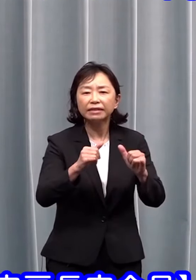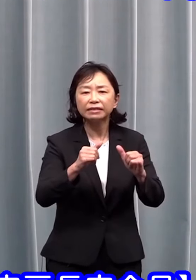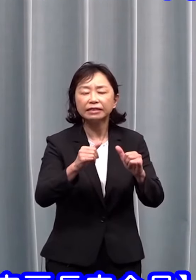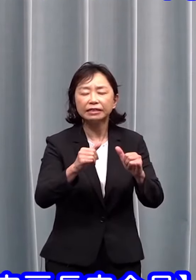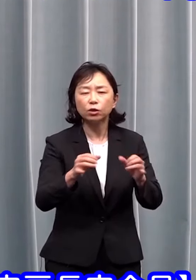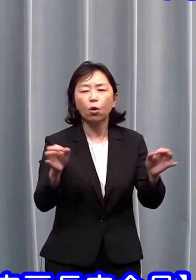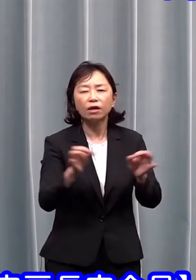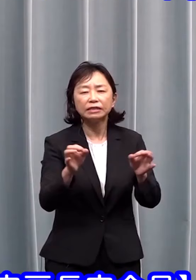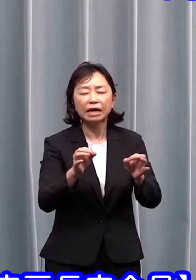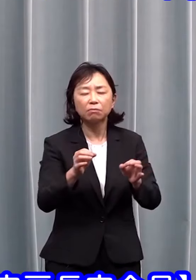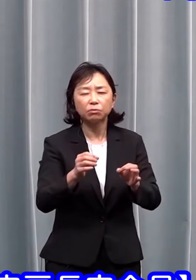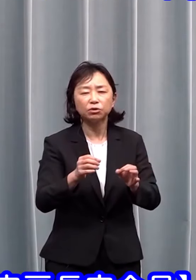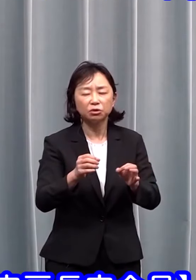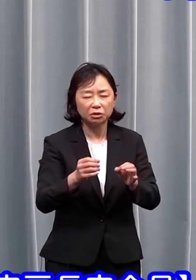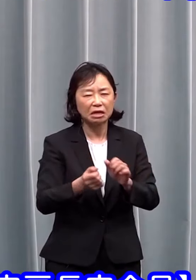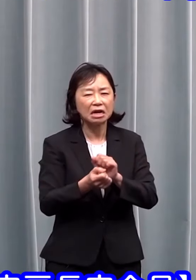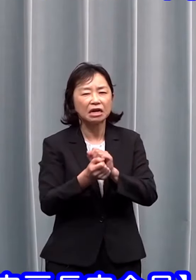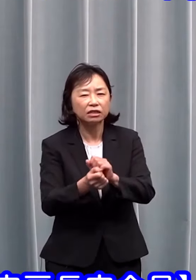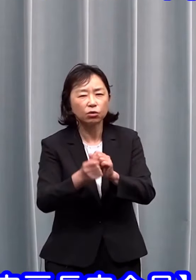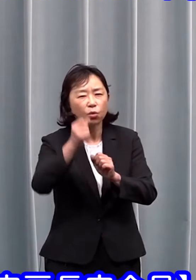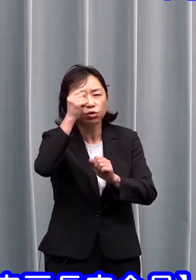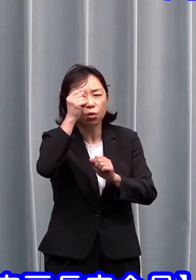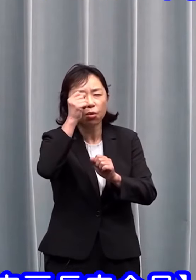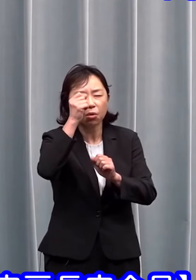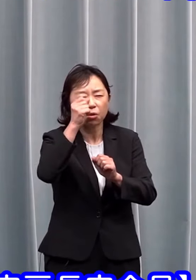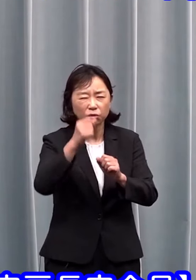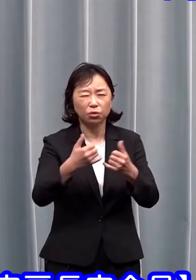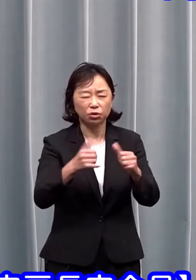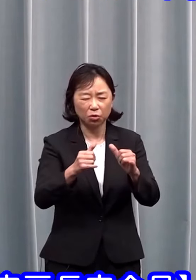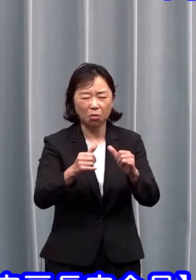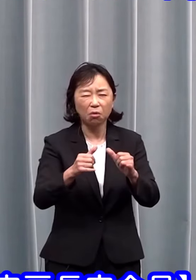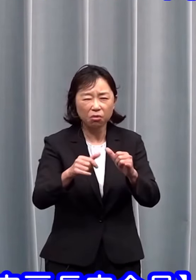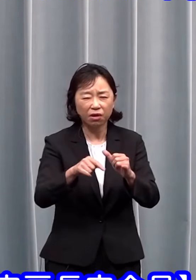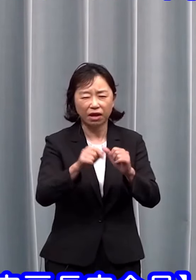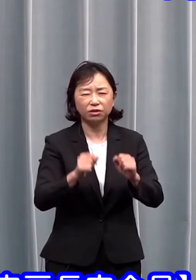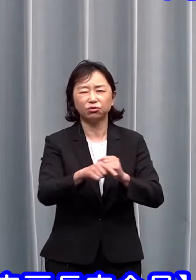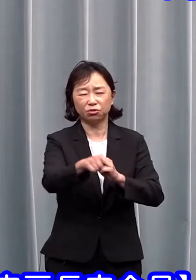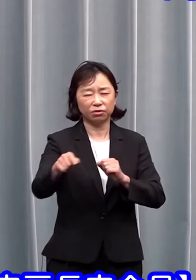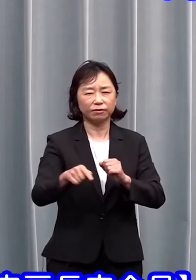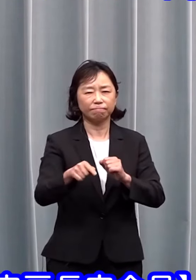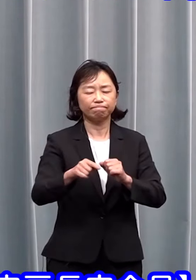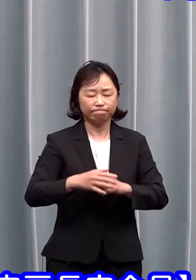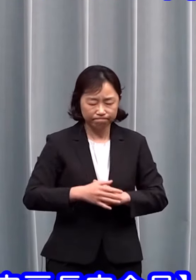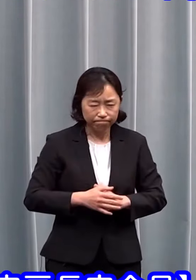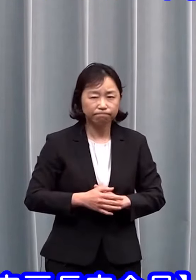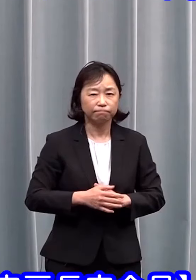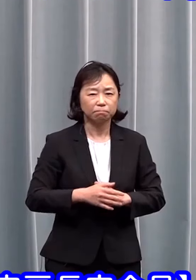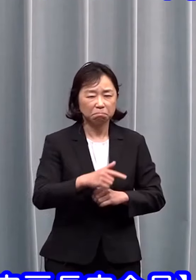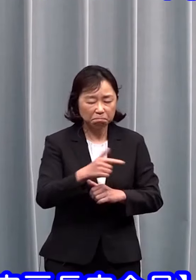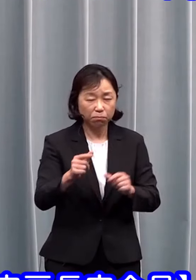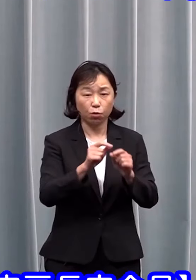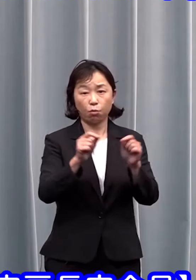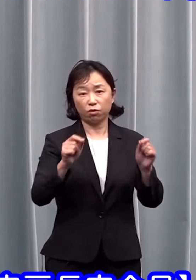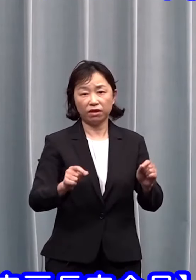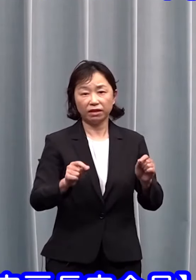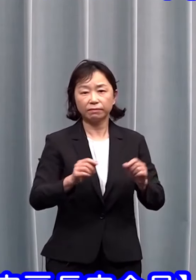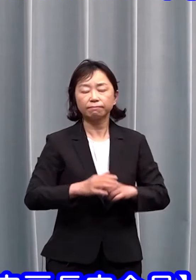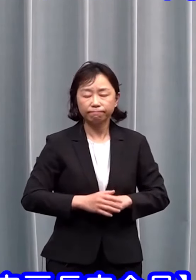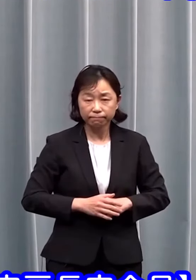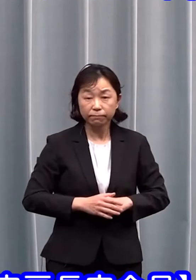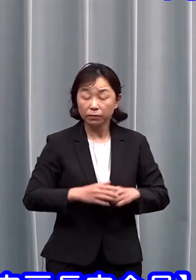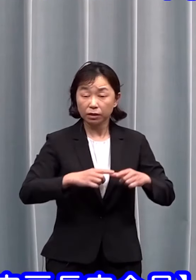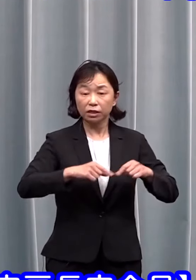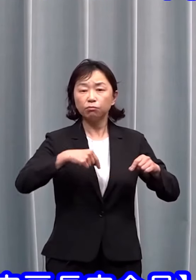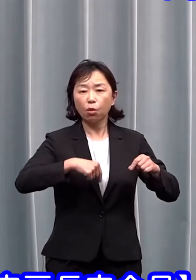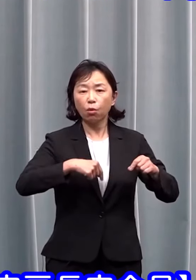症といった水原さんのような方たちが出ていると、大きな、まあ、社会問題として言われております。で日本でもこれを受けて